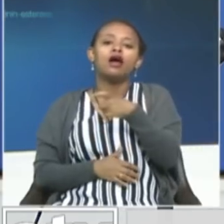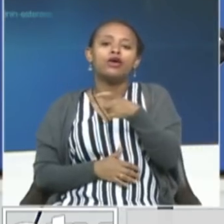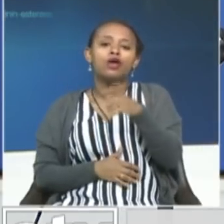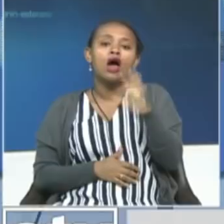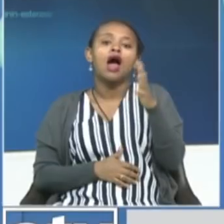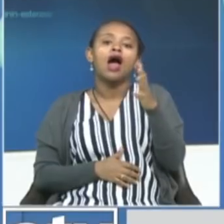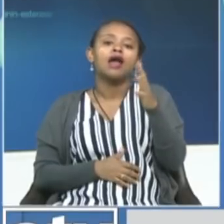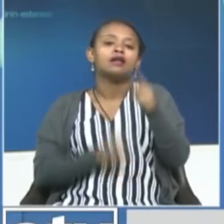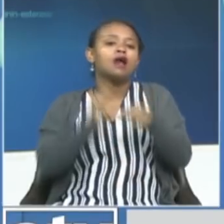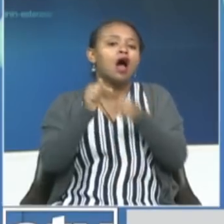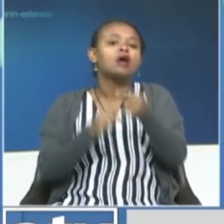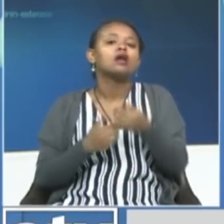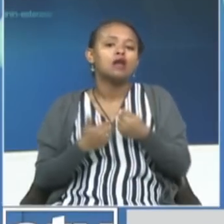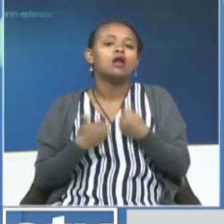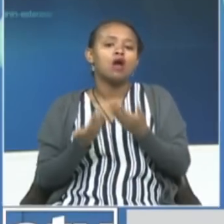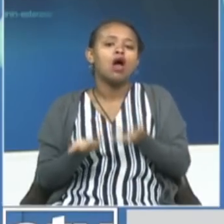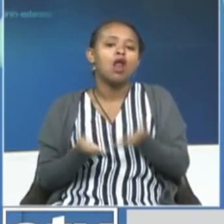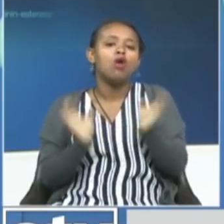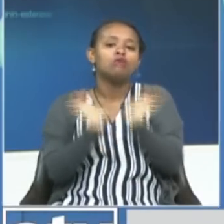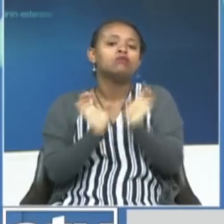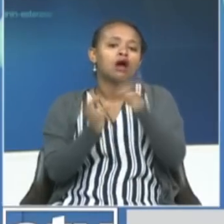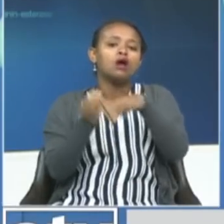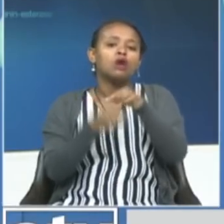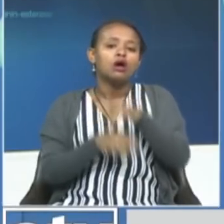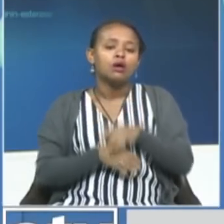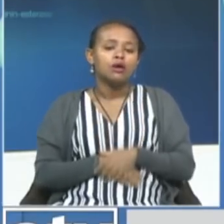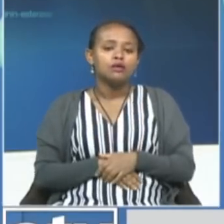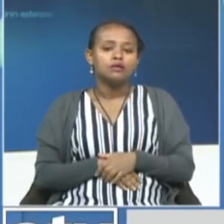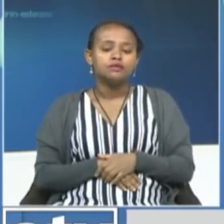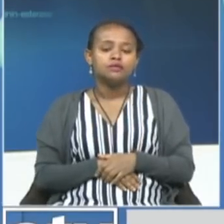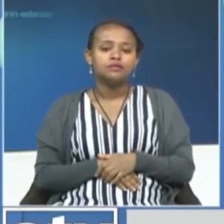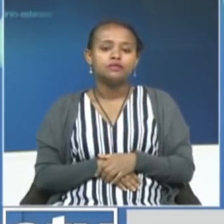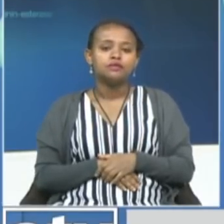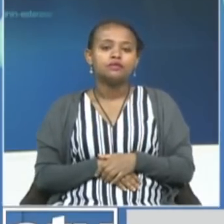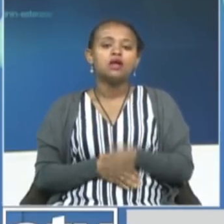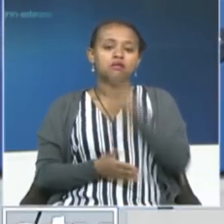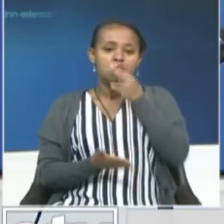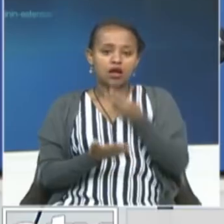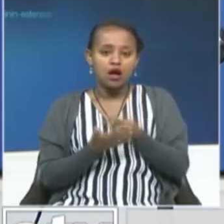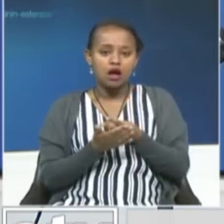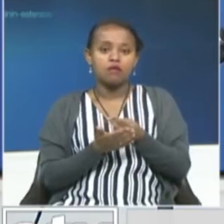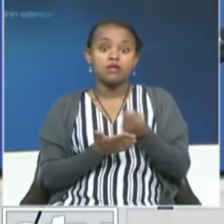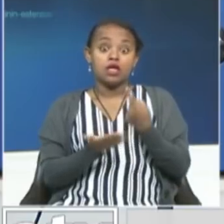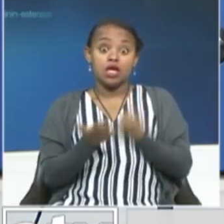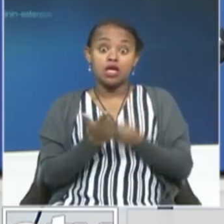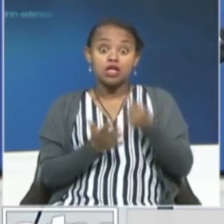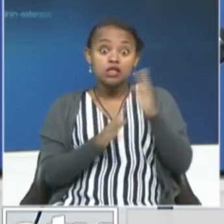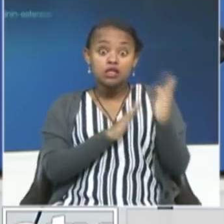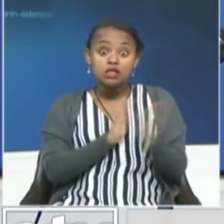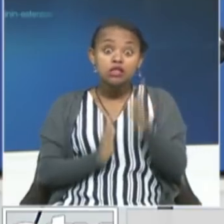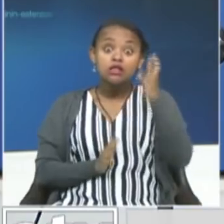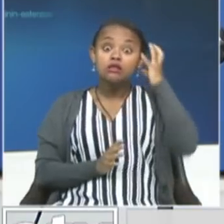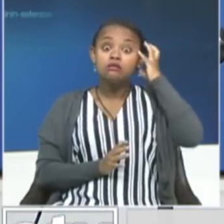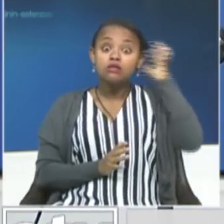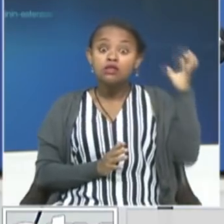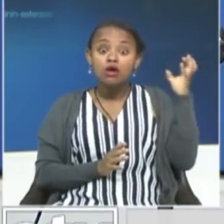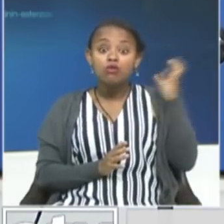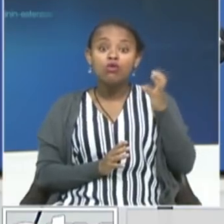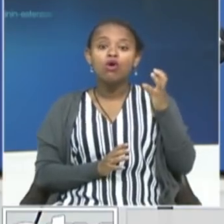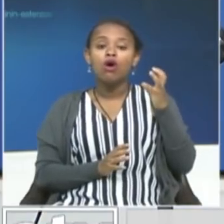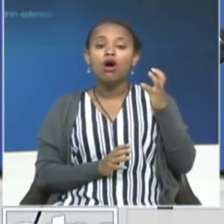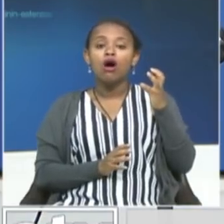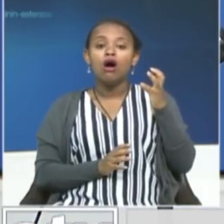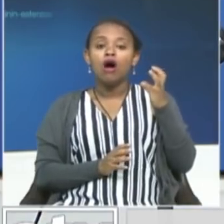አይነት አካሄድ ነው እያለ ያለው። እሺ መልካም። እንግዲህ ይህንን ዝግጅት የሚሰሙን